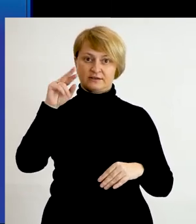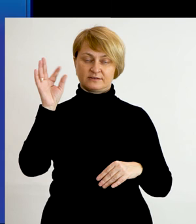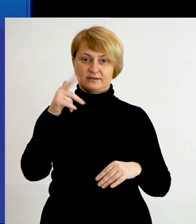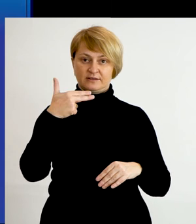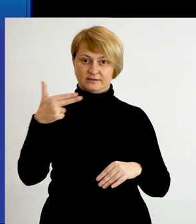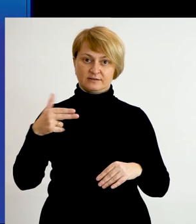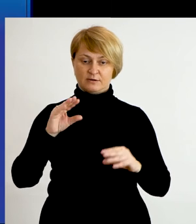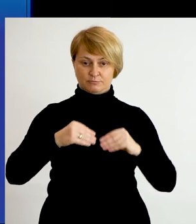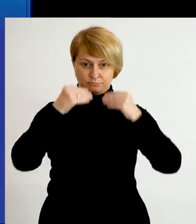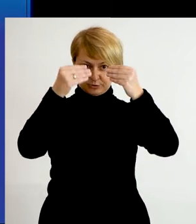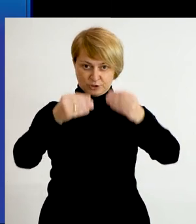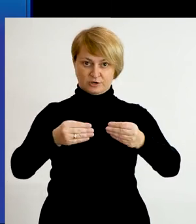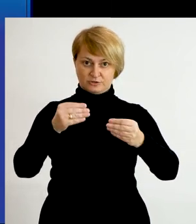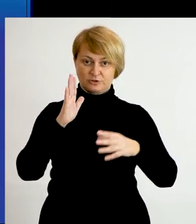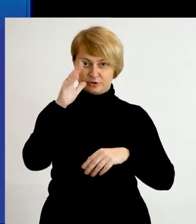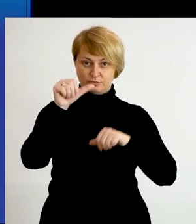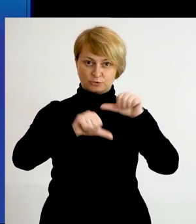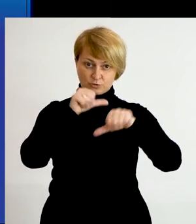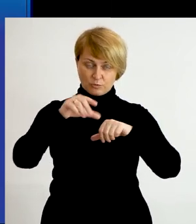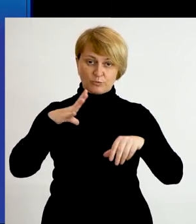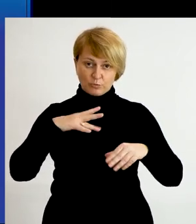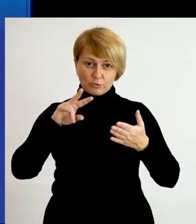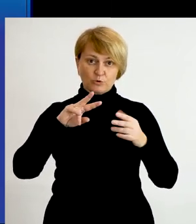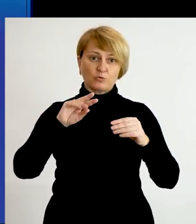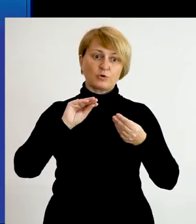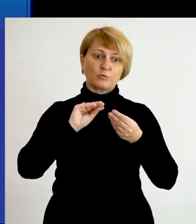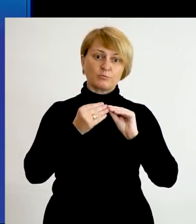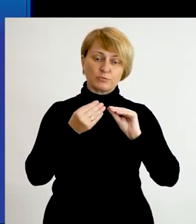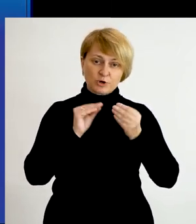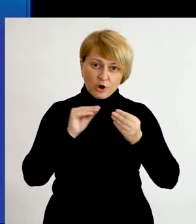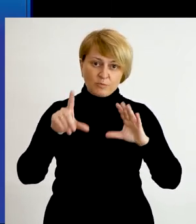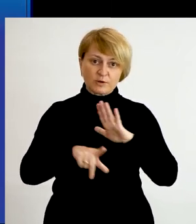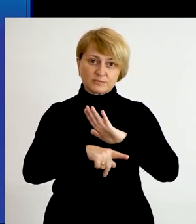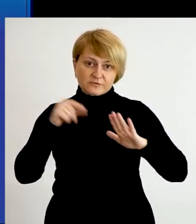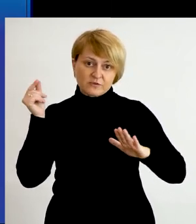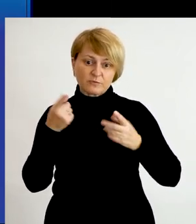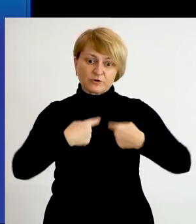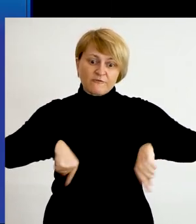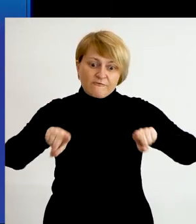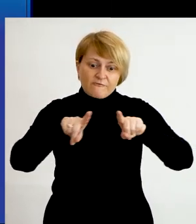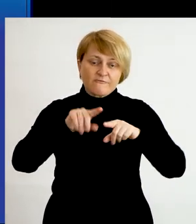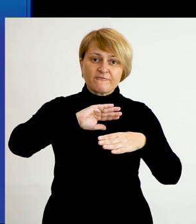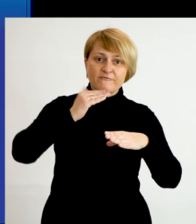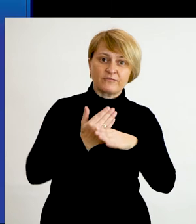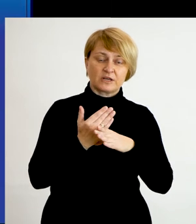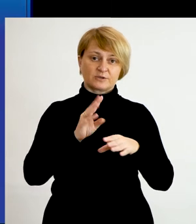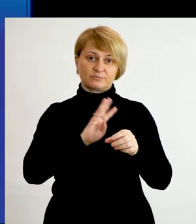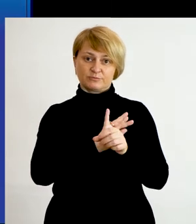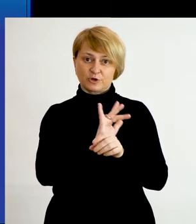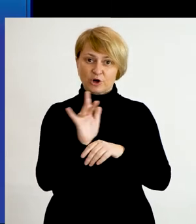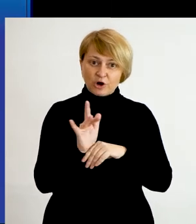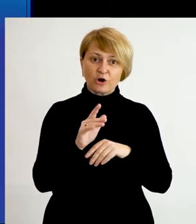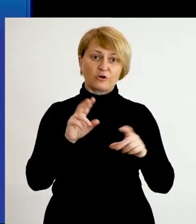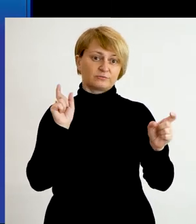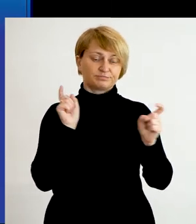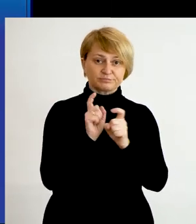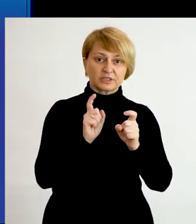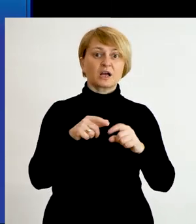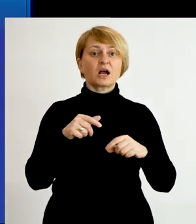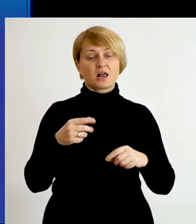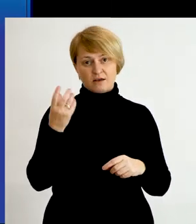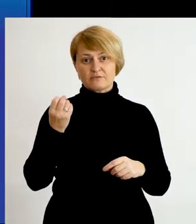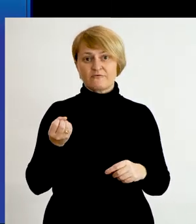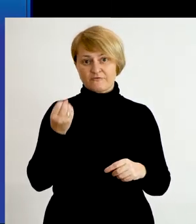rok przyszły. Mieliśmy swoje problemy związane z wyborem wykonawcy i COVID nam to wszystko pokrzyżował, ale liczymy